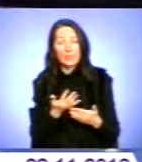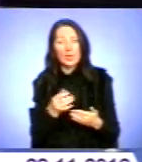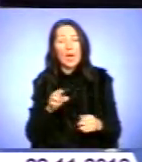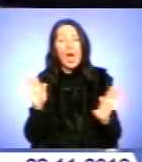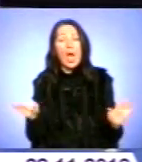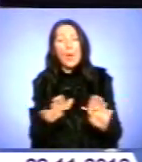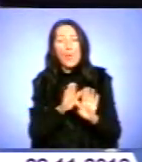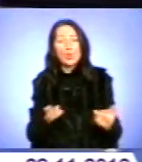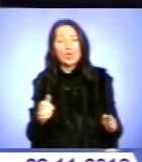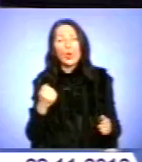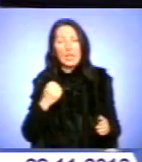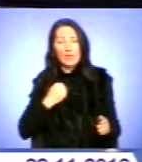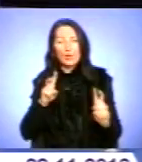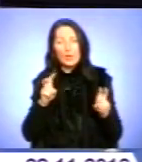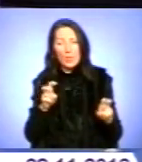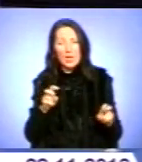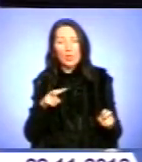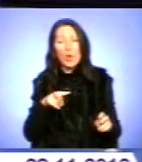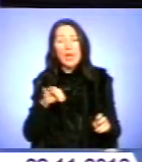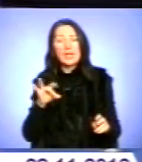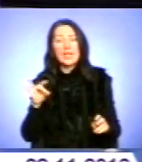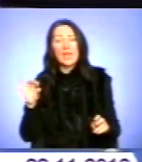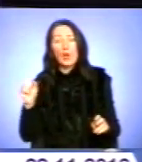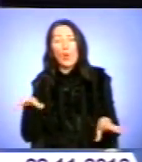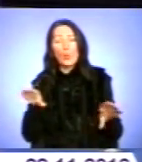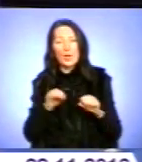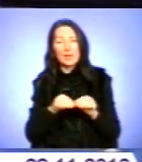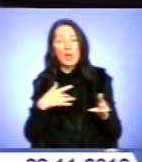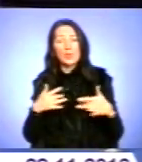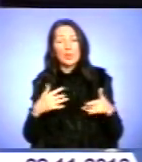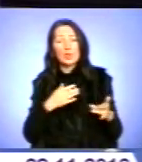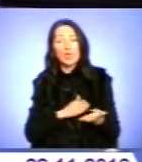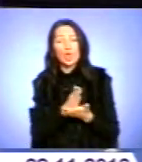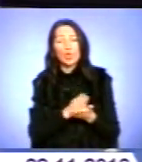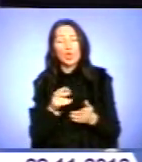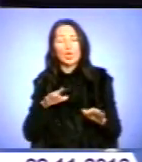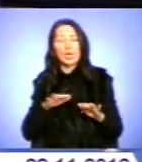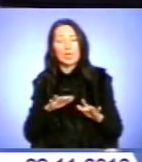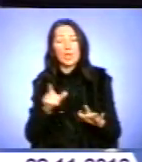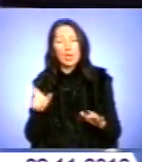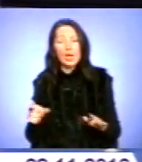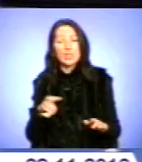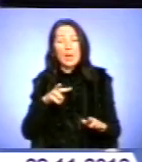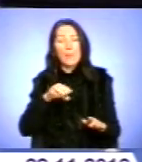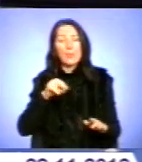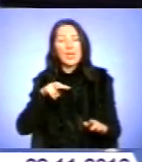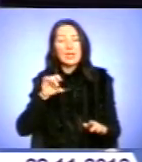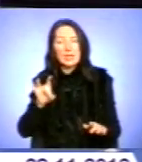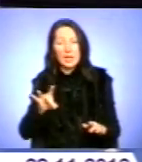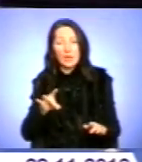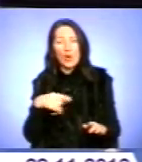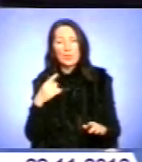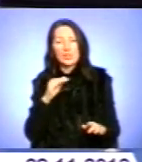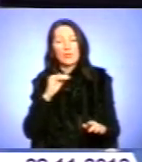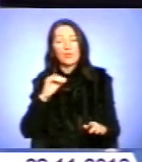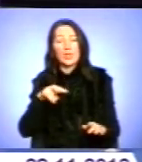Музику на військову тематику і лірику поєднав під час концерту заслужений діяч мистецтв України Леонід Міллер. В обласній філармонії відбувся його